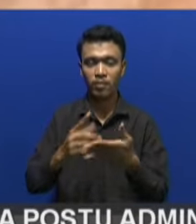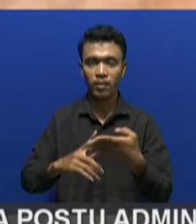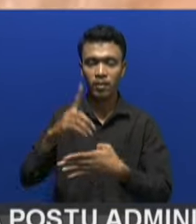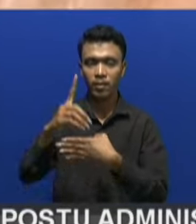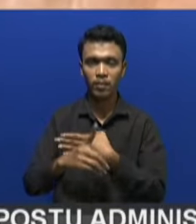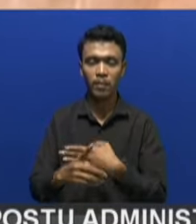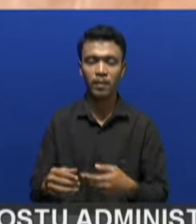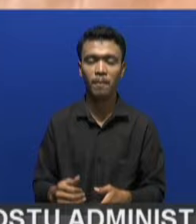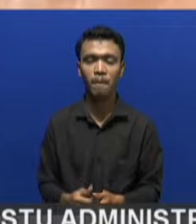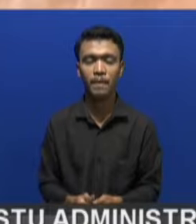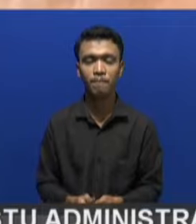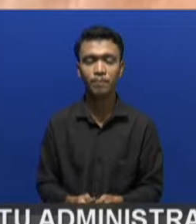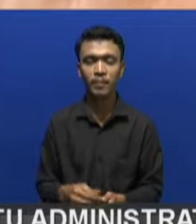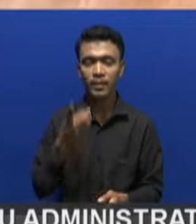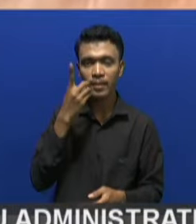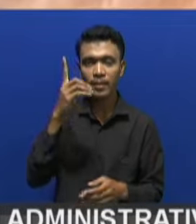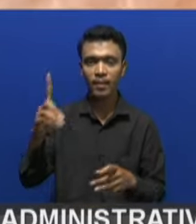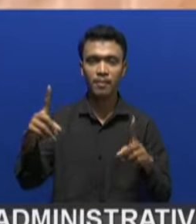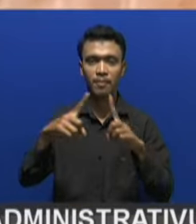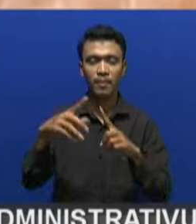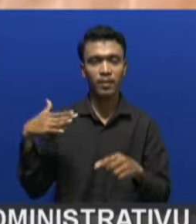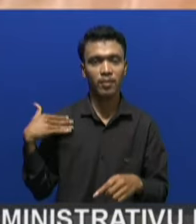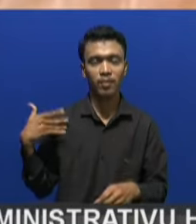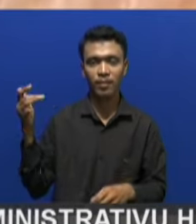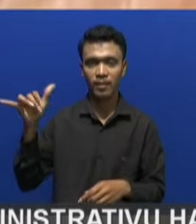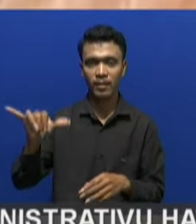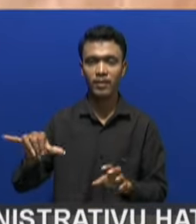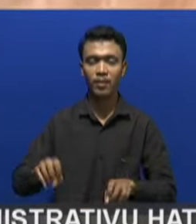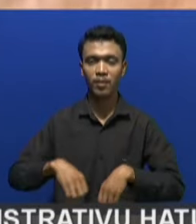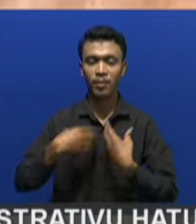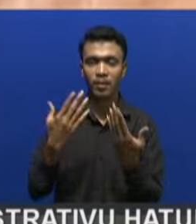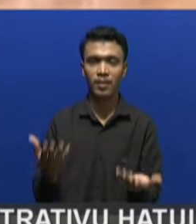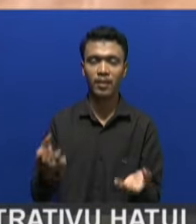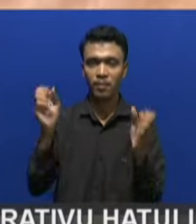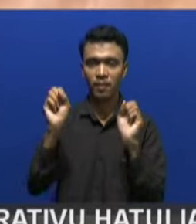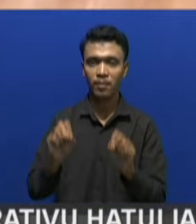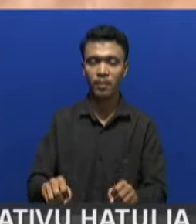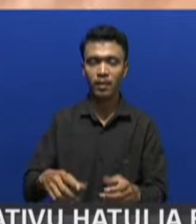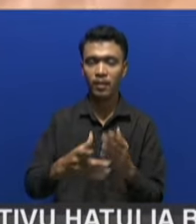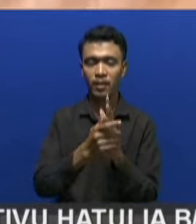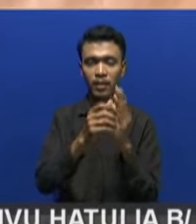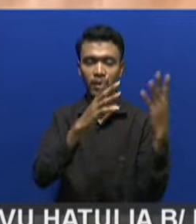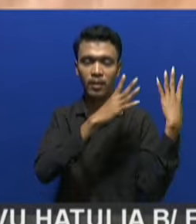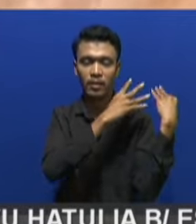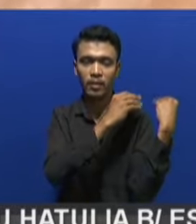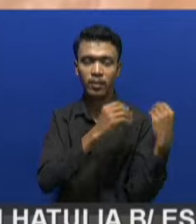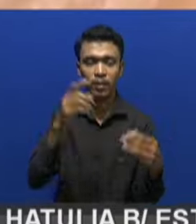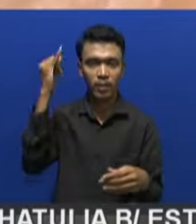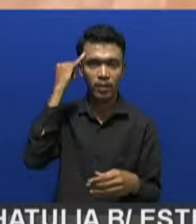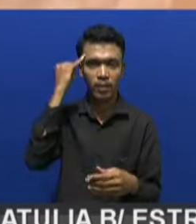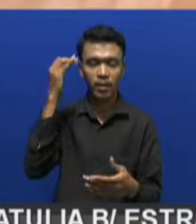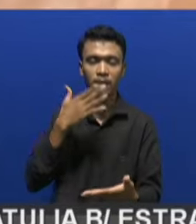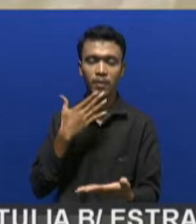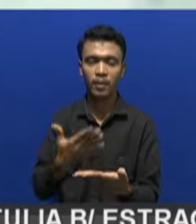desenvolvimento e de hamba zo ven sira kata o ensa mak atu bele ia criatividade no hamusu ideia inovativo